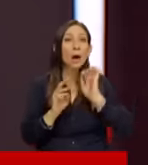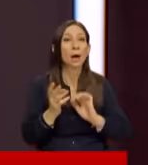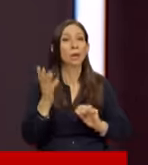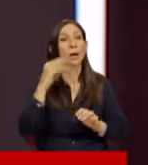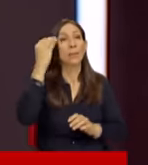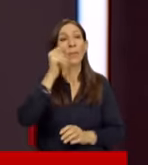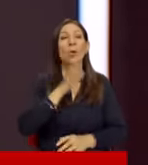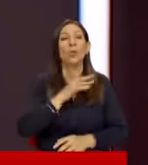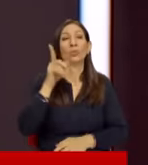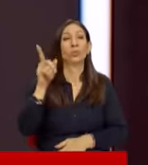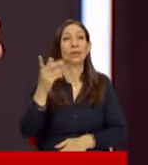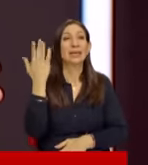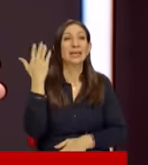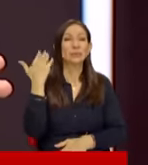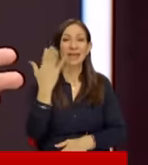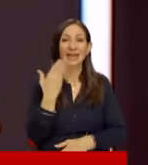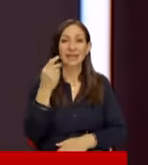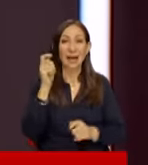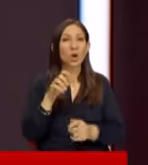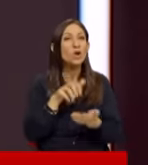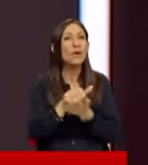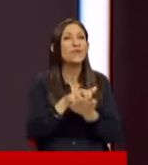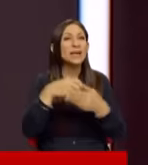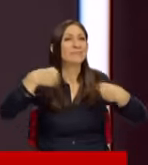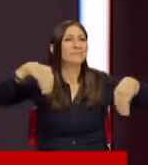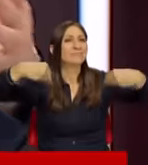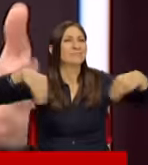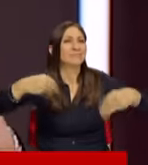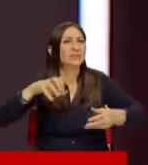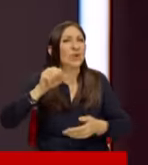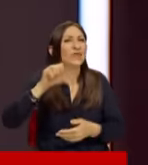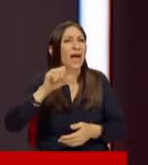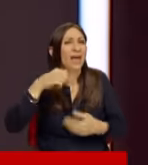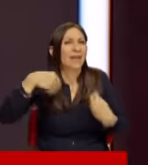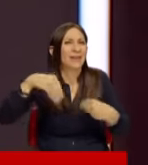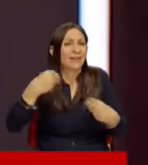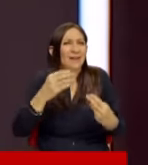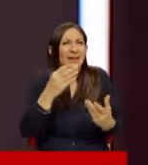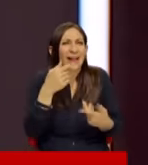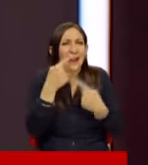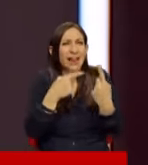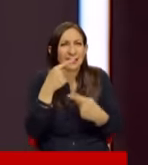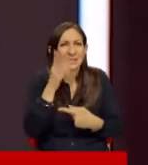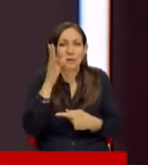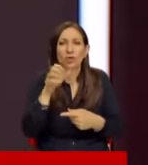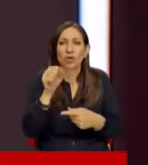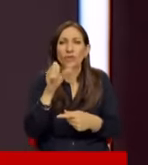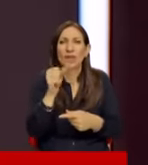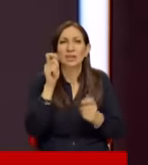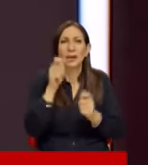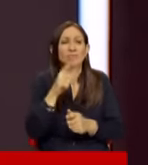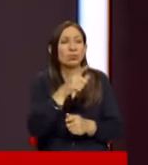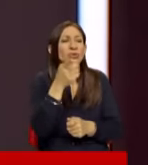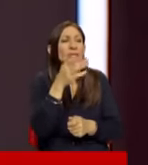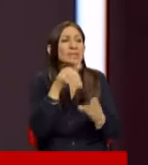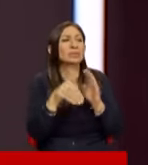kalkıyorsun Ekrem İmamoğlu'nun geçmişte gençliğinde köftecilik yapmasından yola çıkarak sen git köftecilik yap, sen